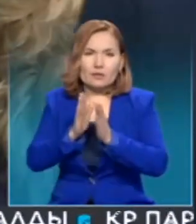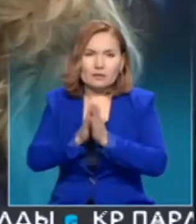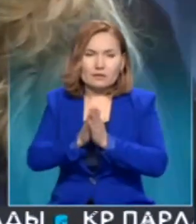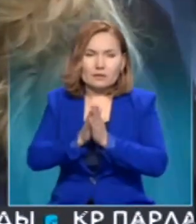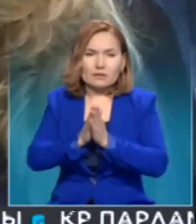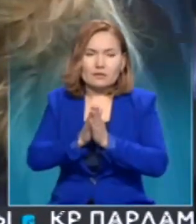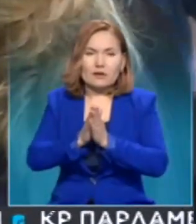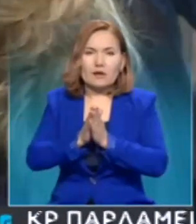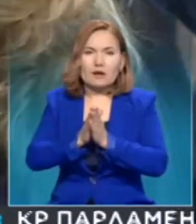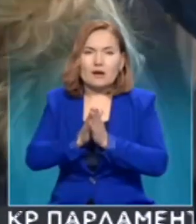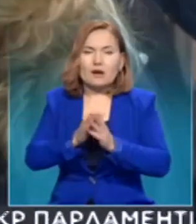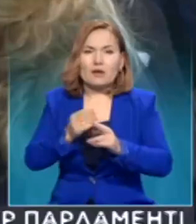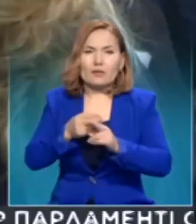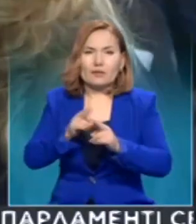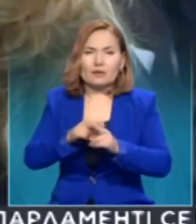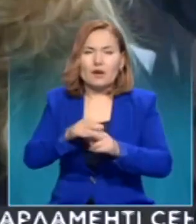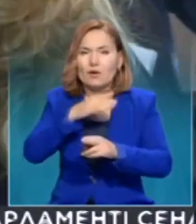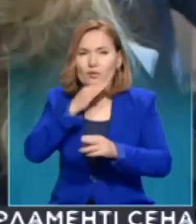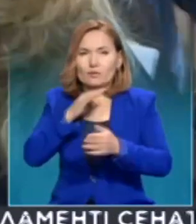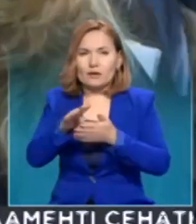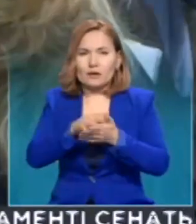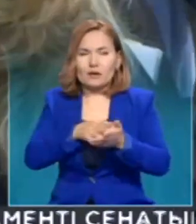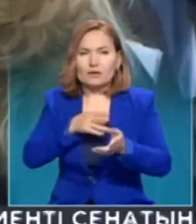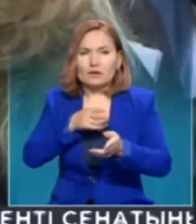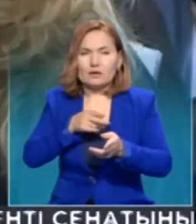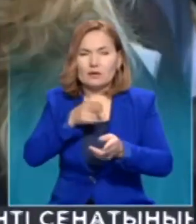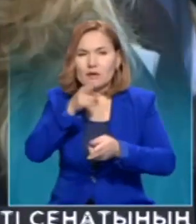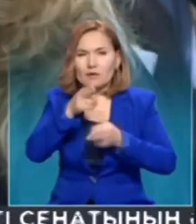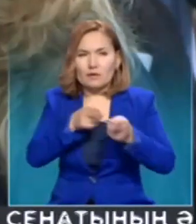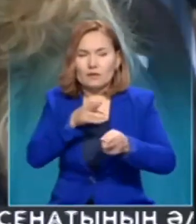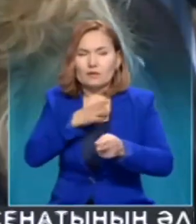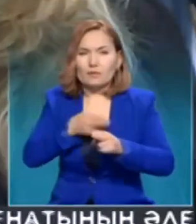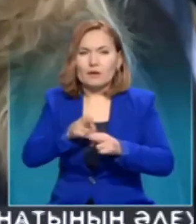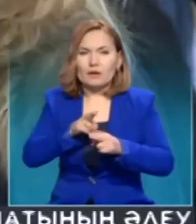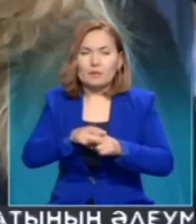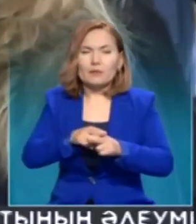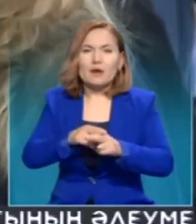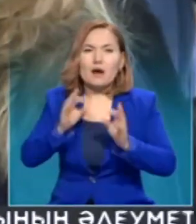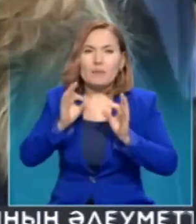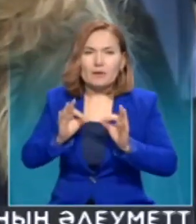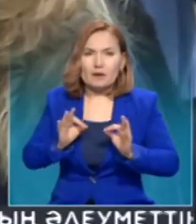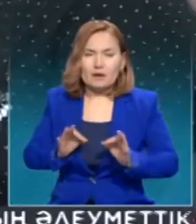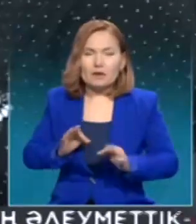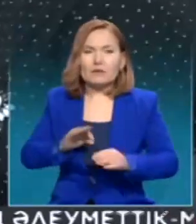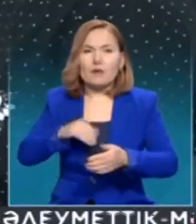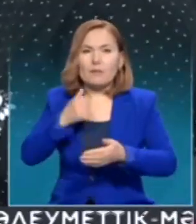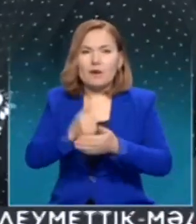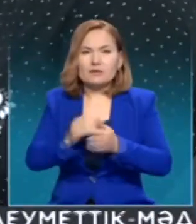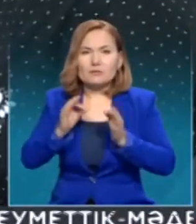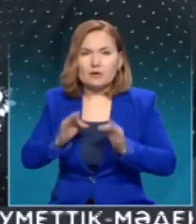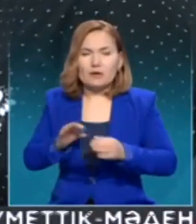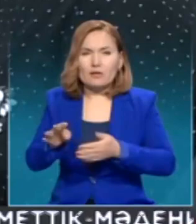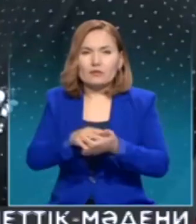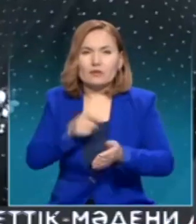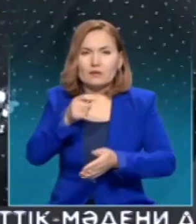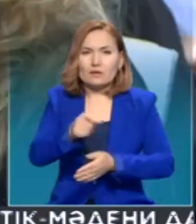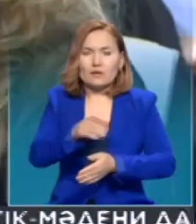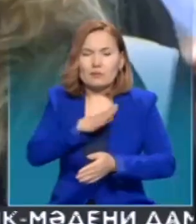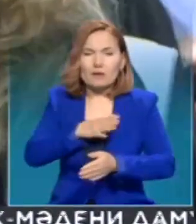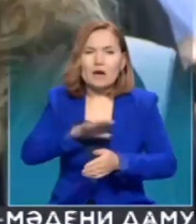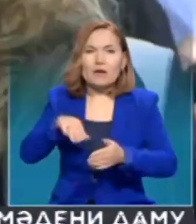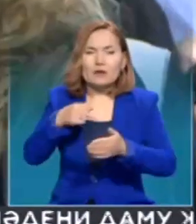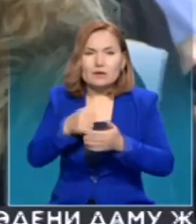келіп отырмын. Жазған шағымдарым департамент полицияда, қалалық прокуратурада, бас прокуратурада бәрінде қаралып